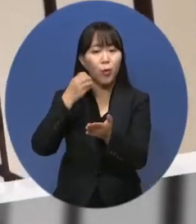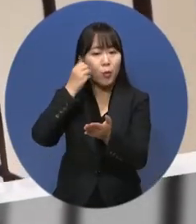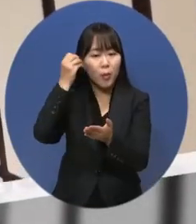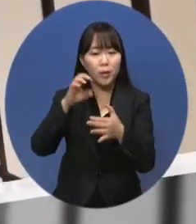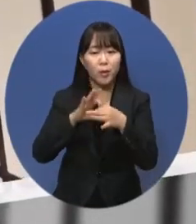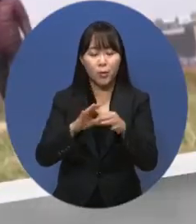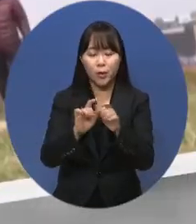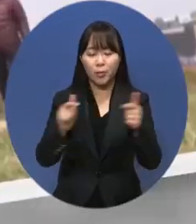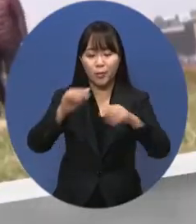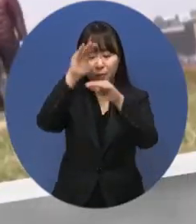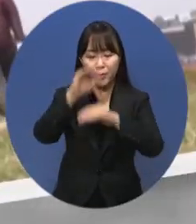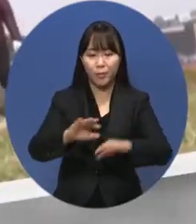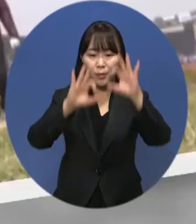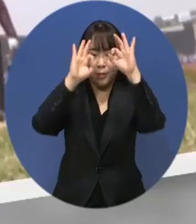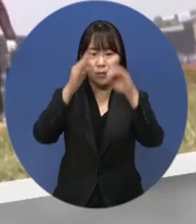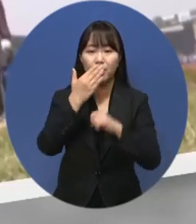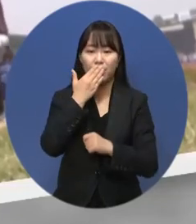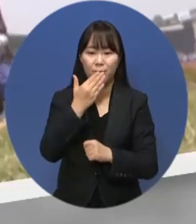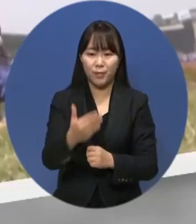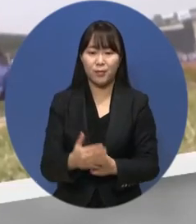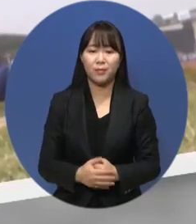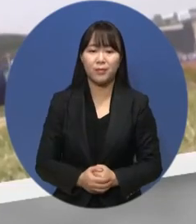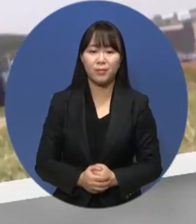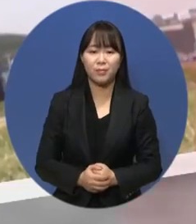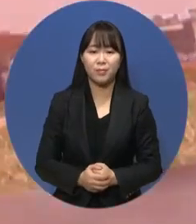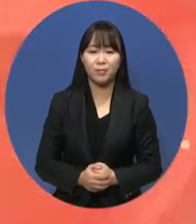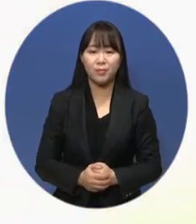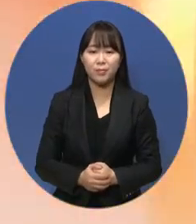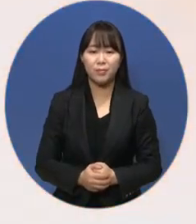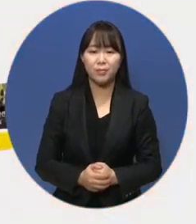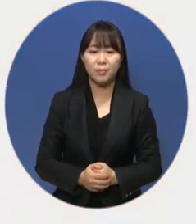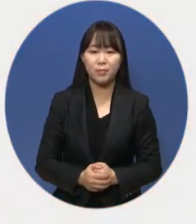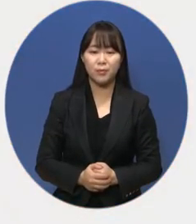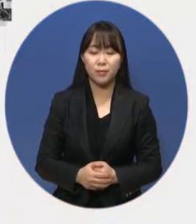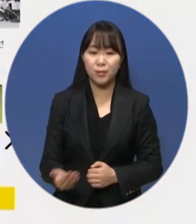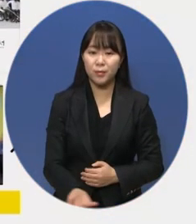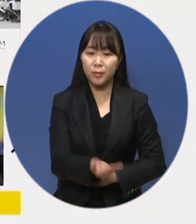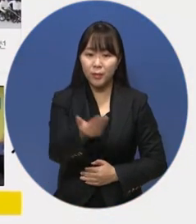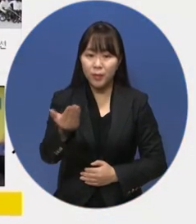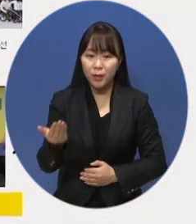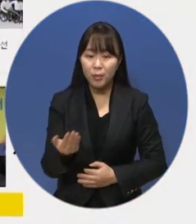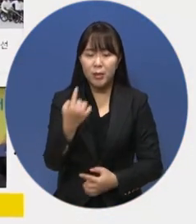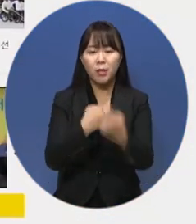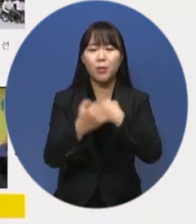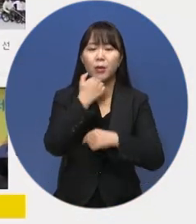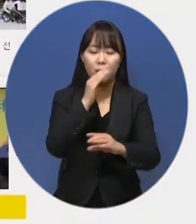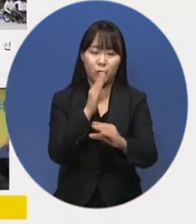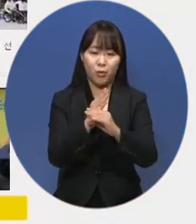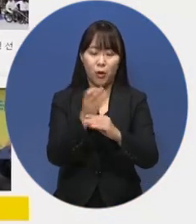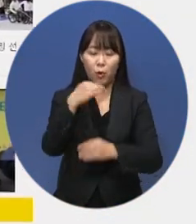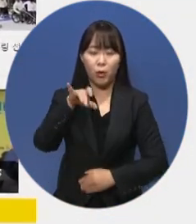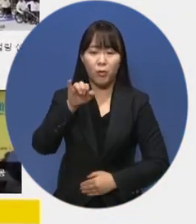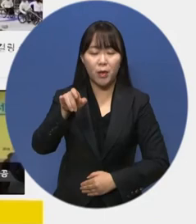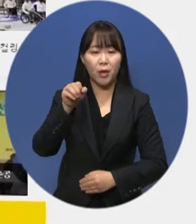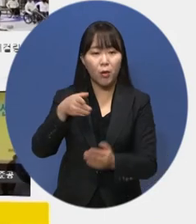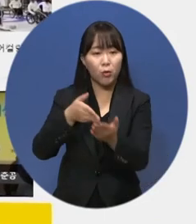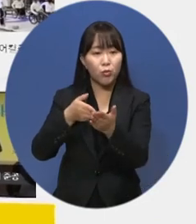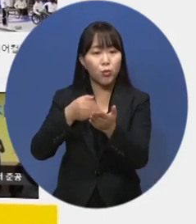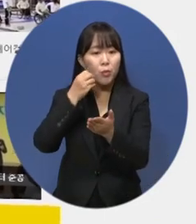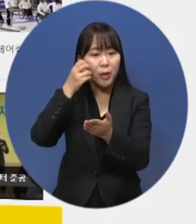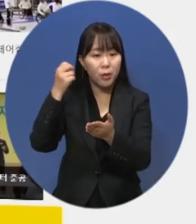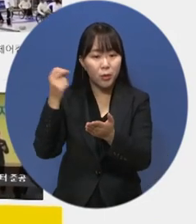홈페이지를 통해 보다 다양한 소식을 접할 수 있습니다 시청자 여러분의 제보를 기다립니다 웰 페어 뉴스